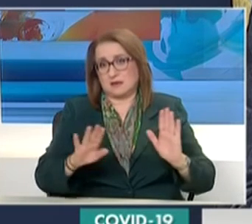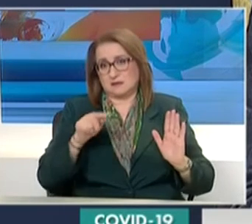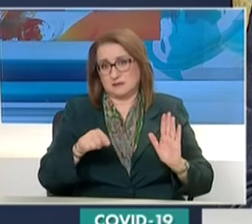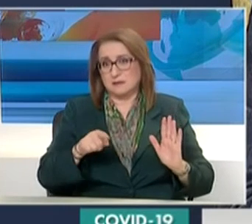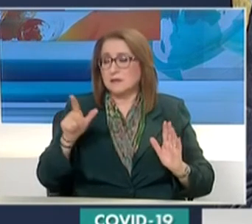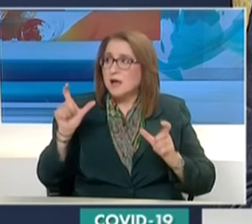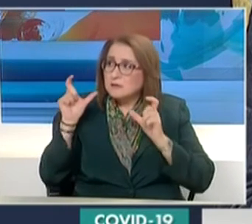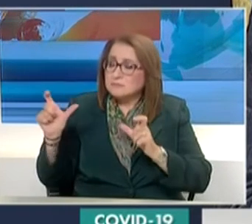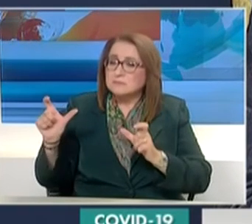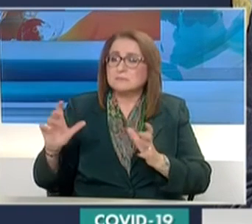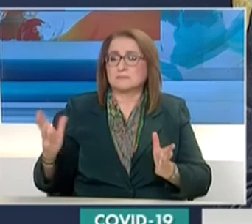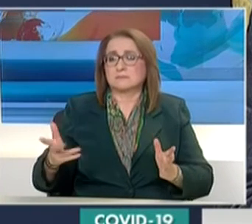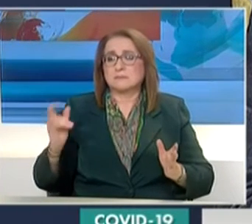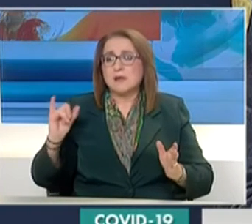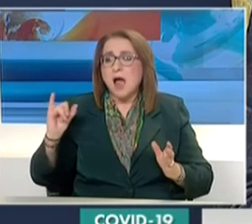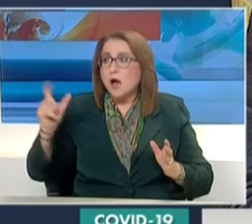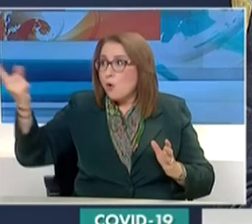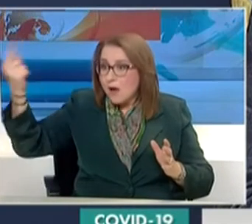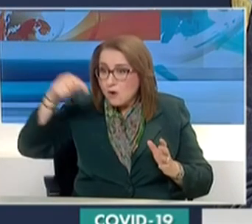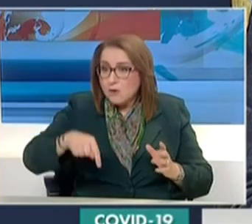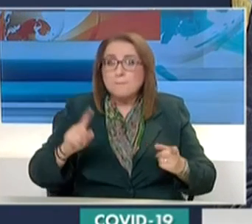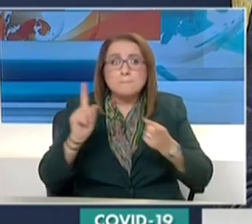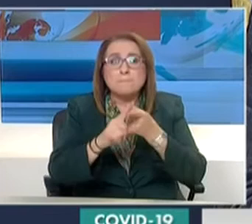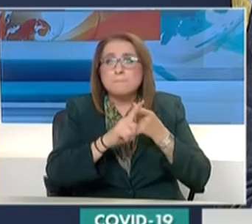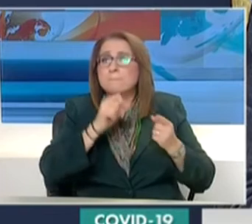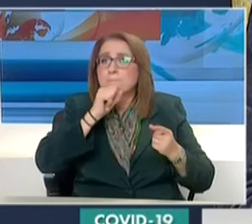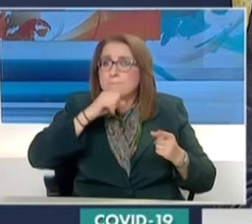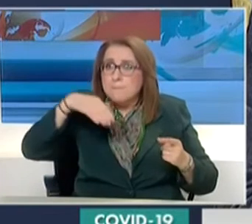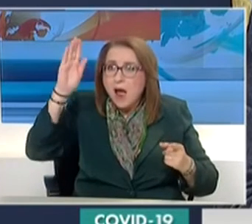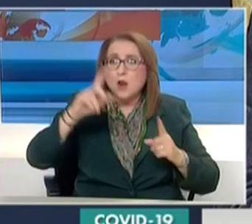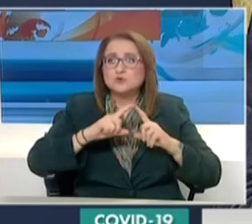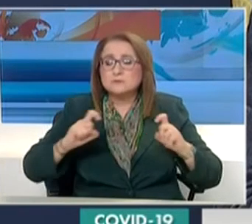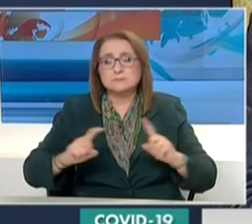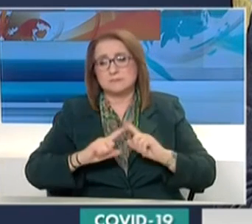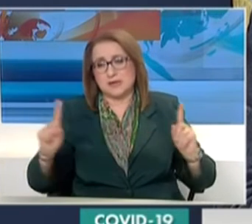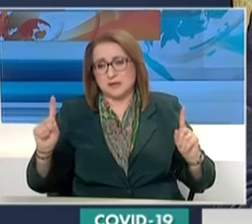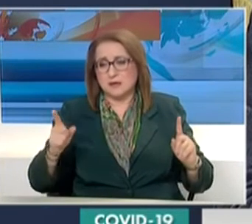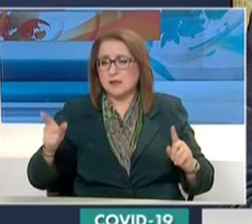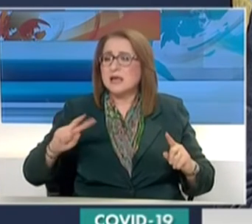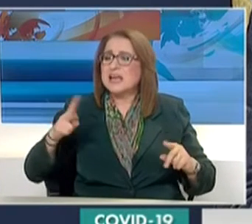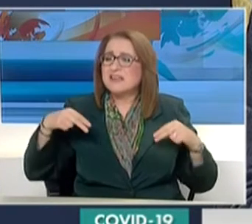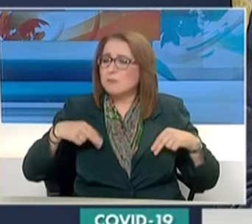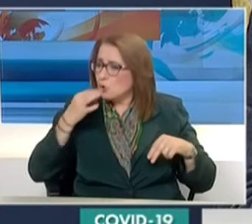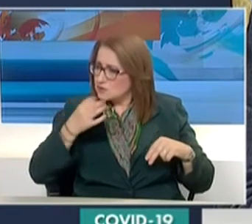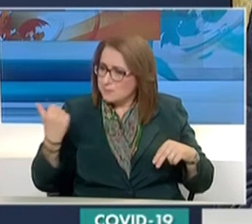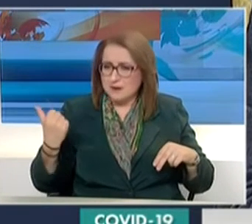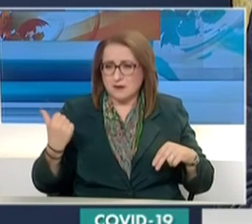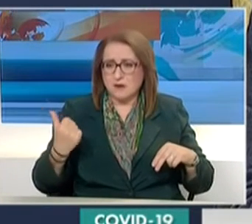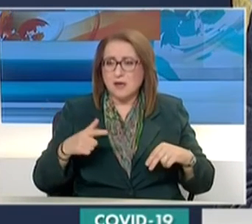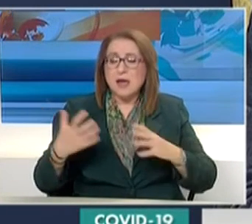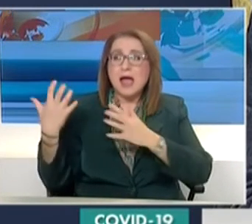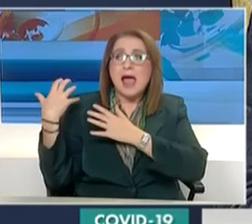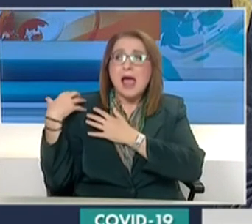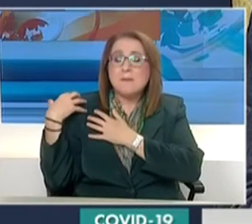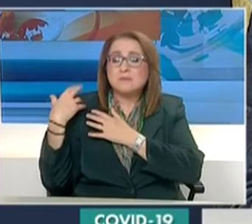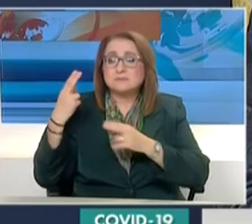ανθρώπους, όπως και τον περιορισμό των επαφών με ευπαθείς ομάδες. Νομίζω, όπως ακούσατε για τον Υφυπουργό, η υπευθυνότητα είναι ατομικό